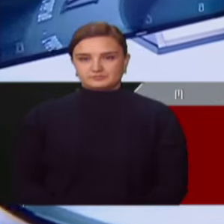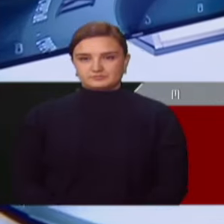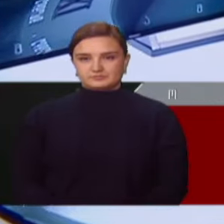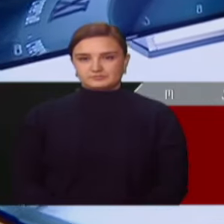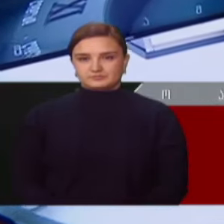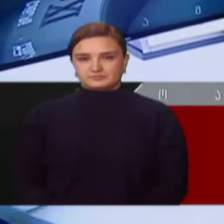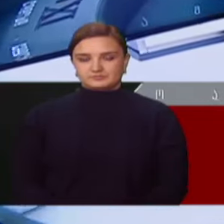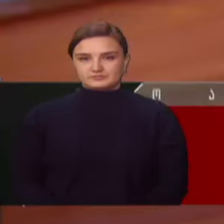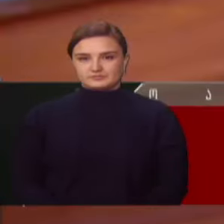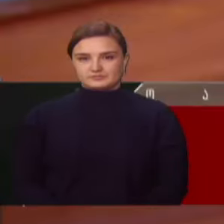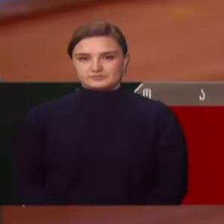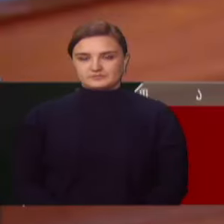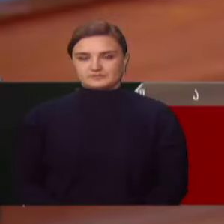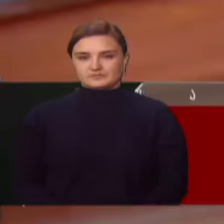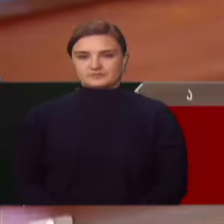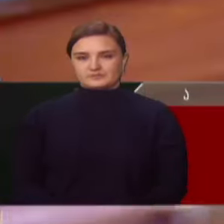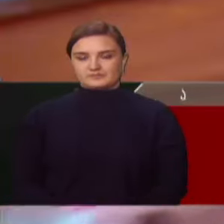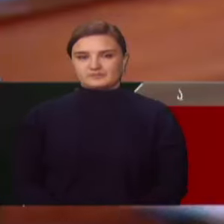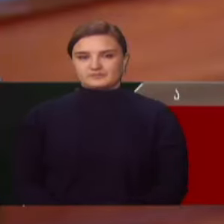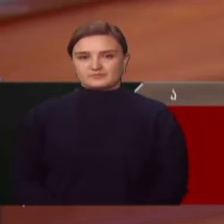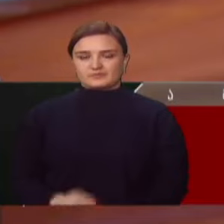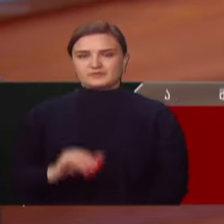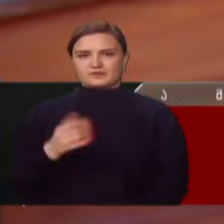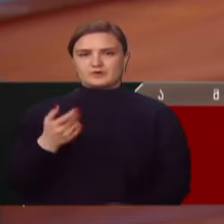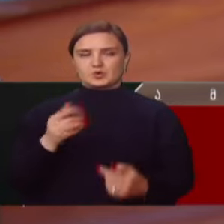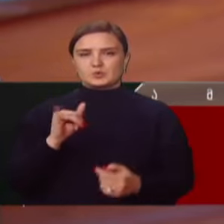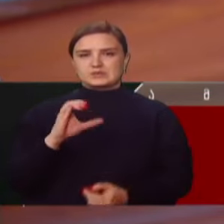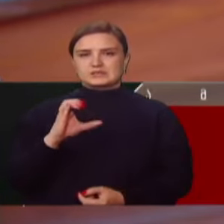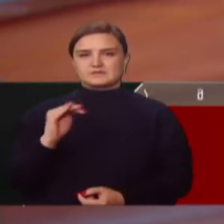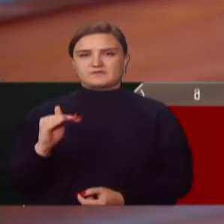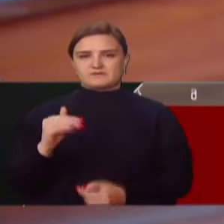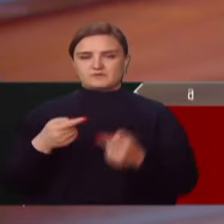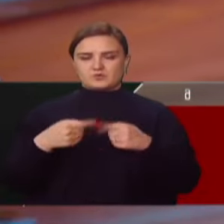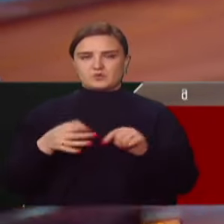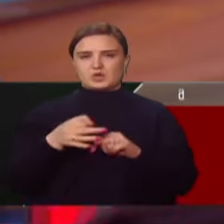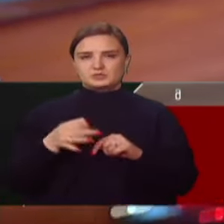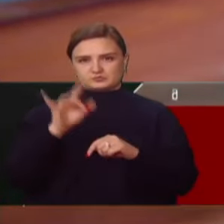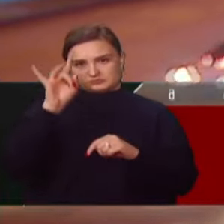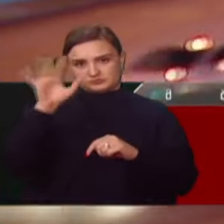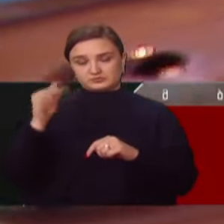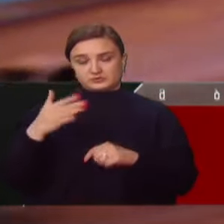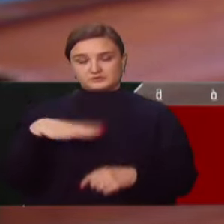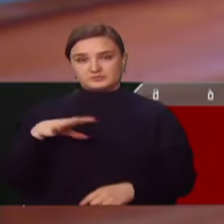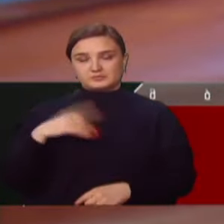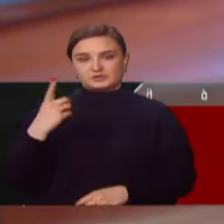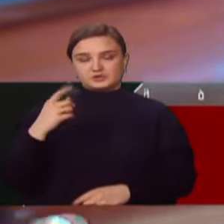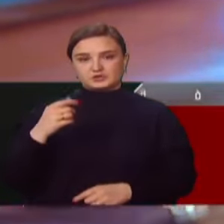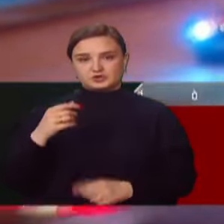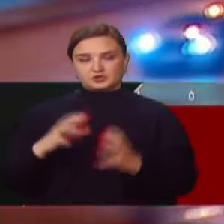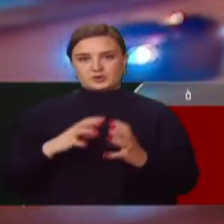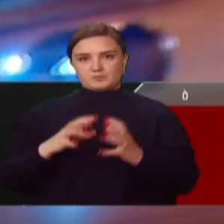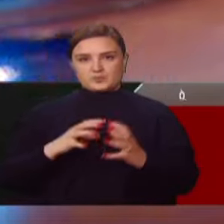MMA-ის ყველაზე პრესტიჟული ორგანიზაციის UFC-ის პირველი ქართველი ჩემპიონი ილია თოფურია თბილისში იმყოფება.